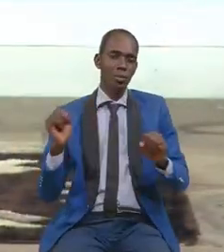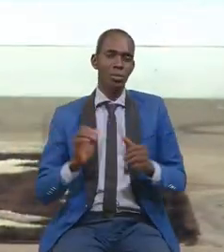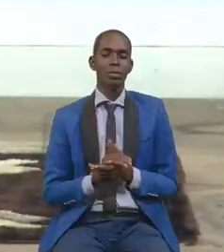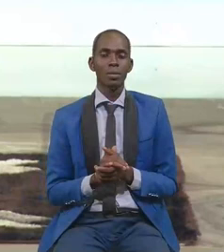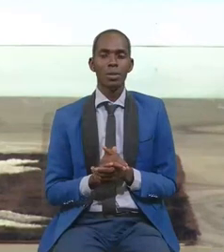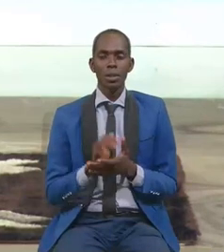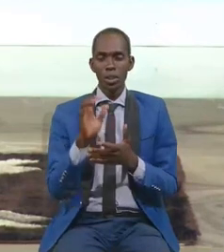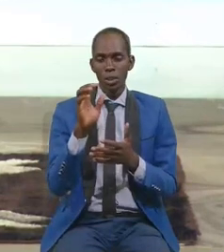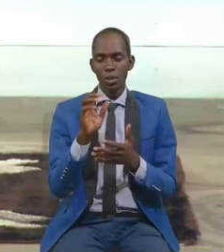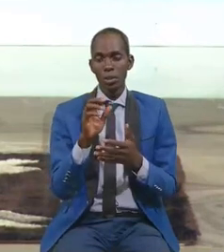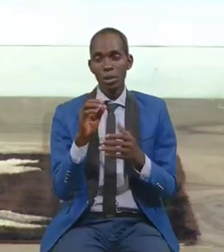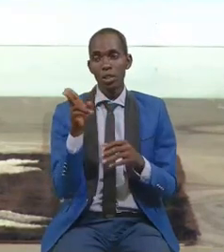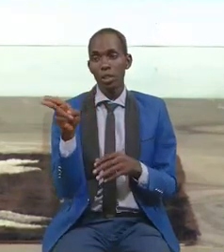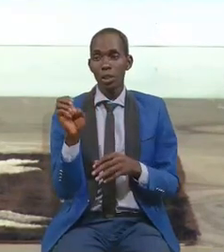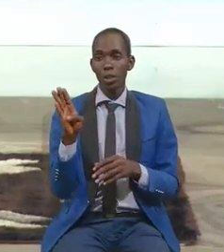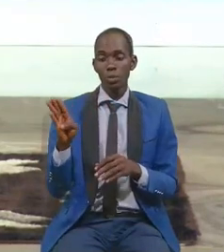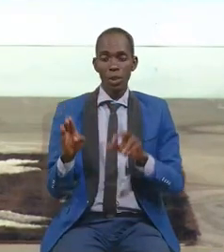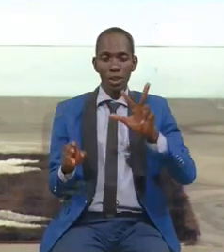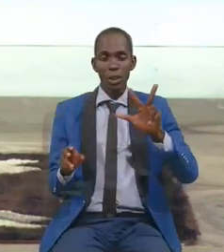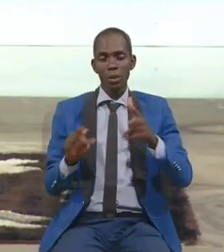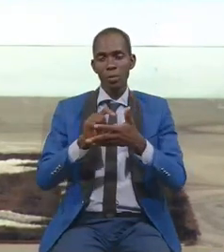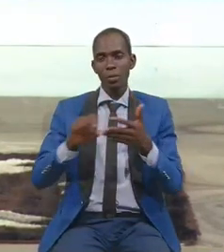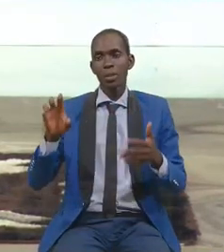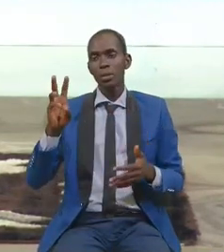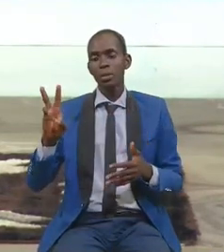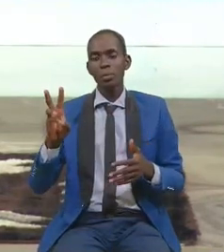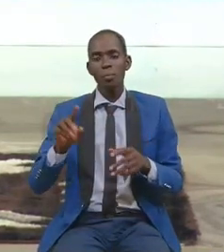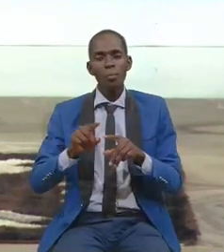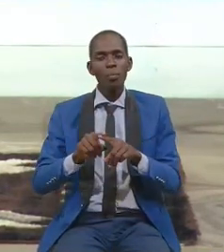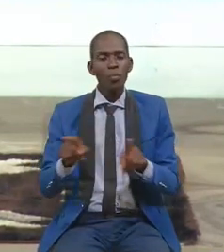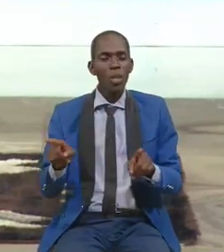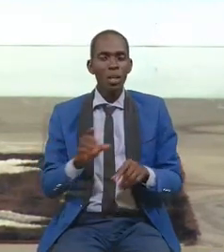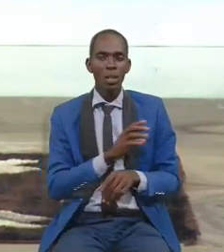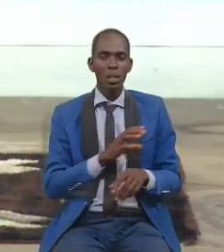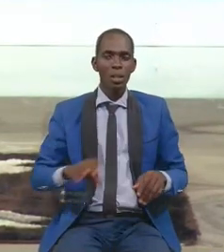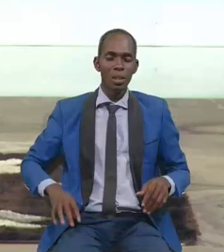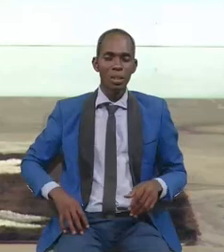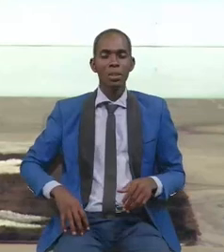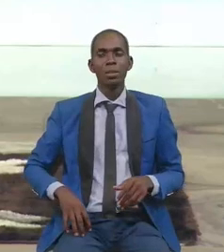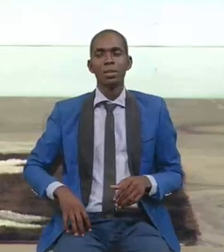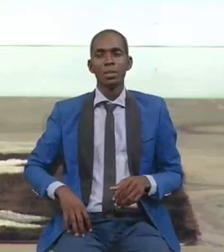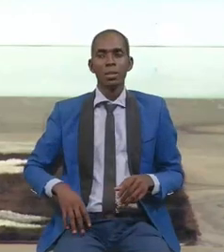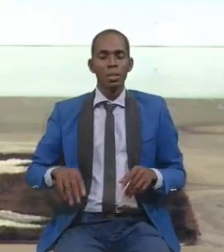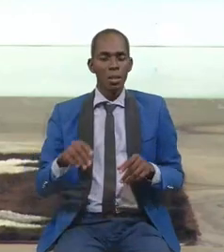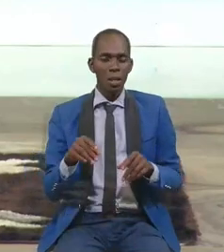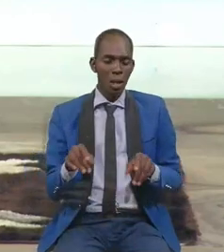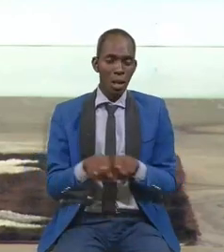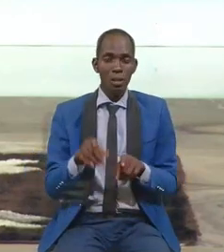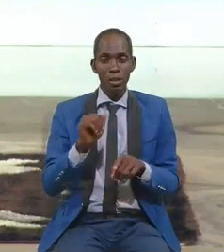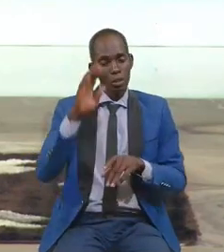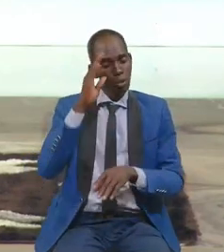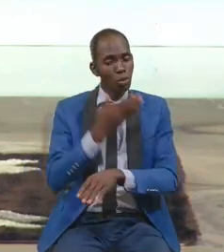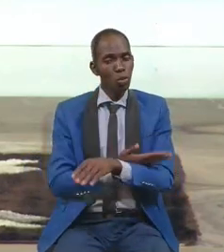Chapitre 3, verset 6. Mais Christ l'est comme fils sur sa maison. Et